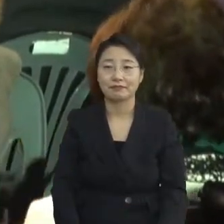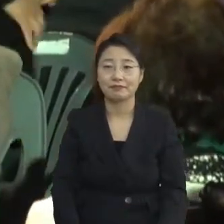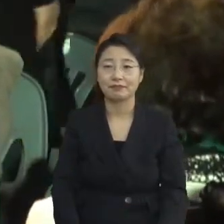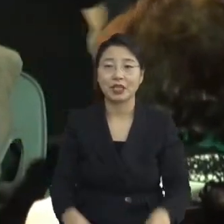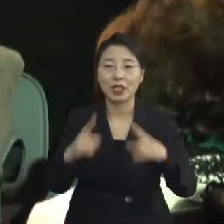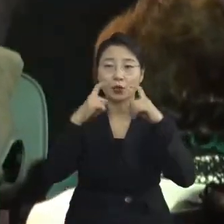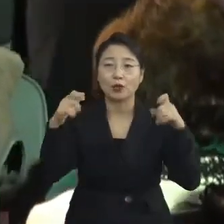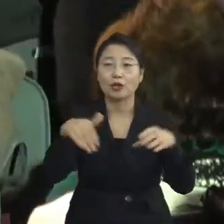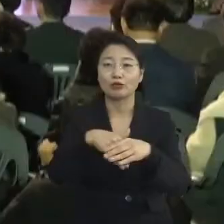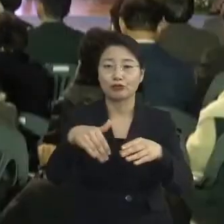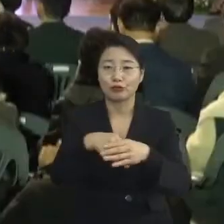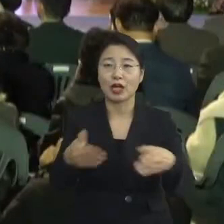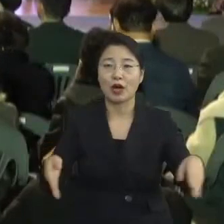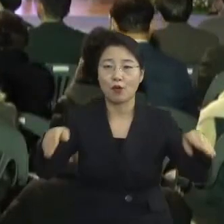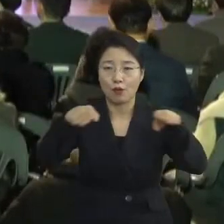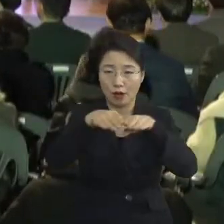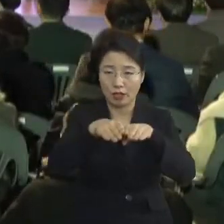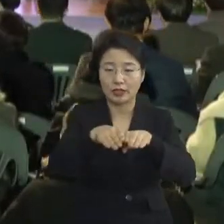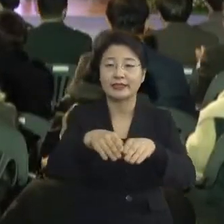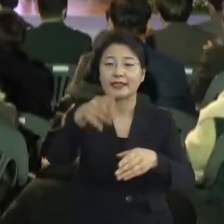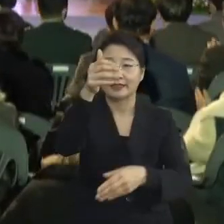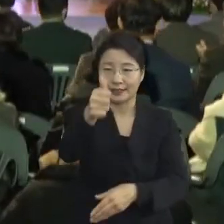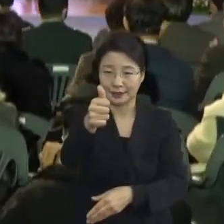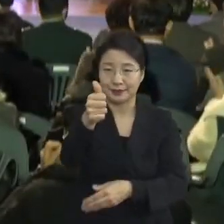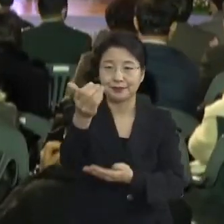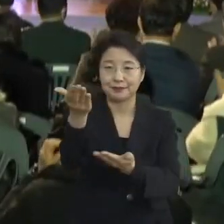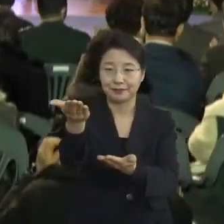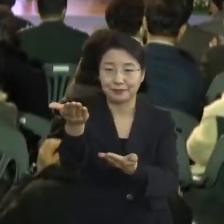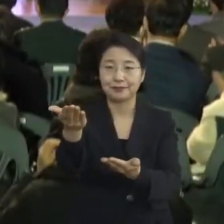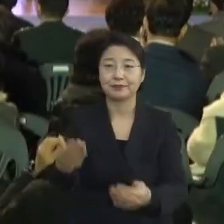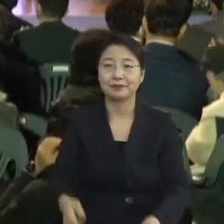동대문 문화원 윤종일 원장님 참석하셨습니다.